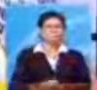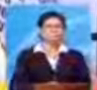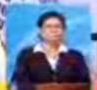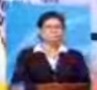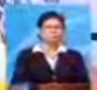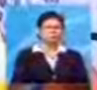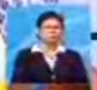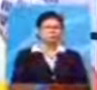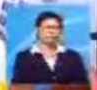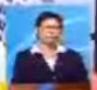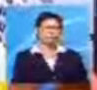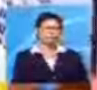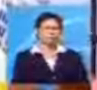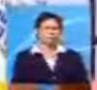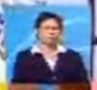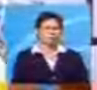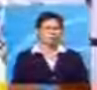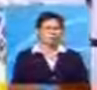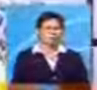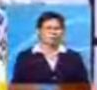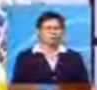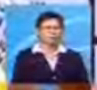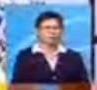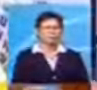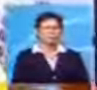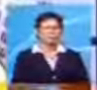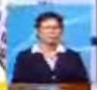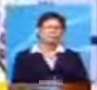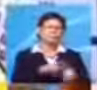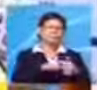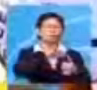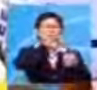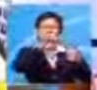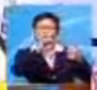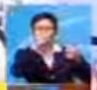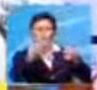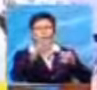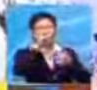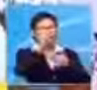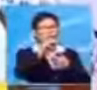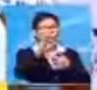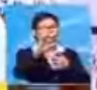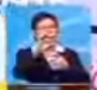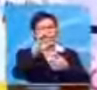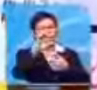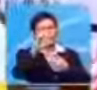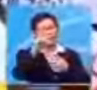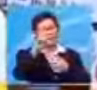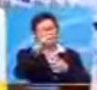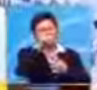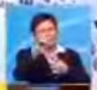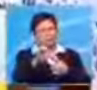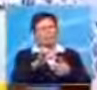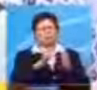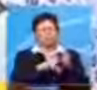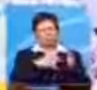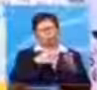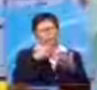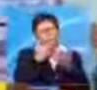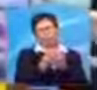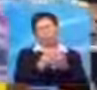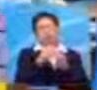and uh it was hard you know obviously with Josh and Luk mcken and BR it's was a very good field a world CL Field